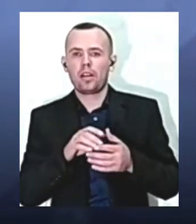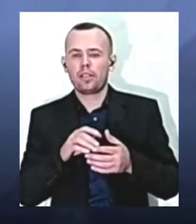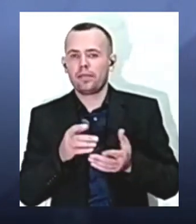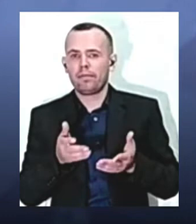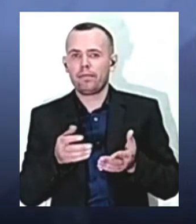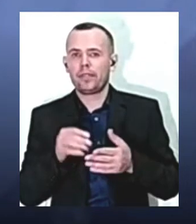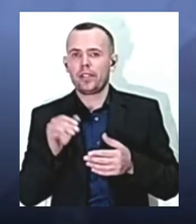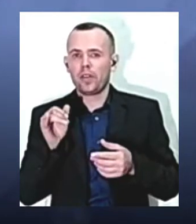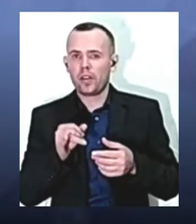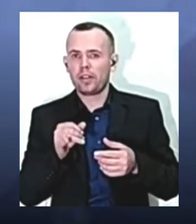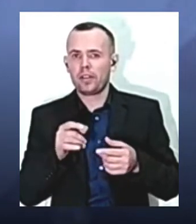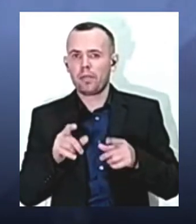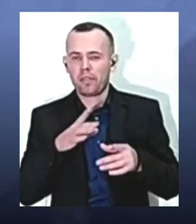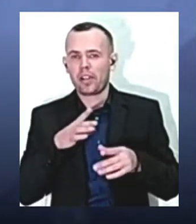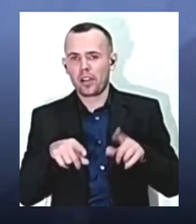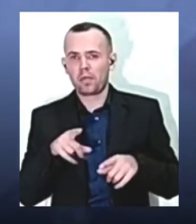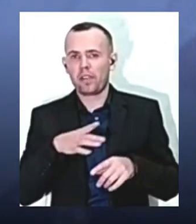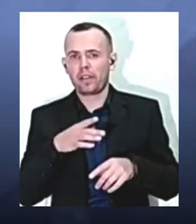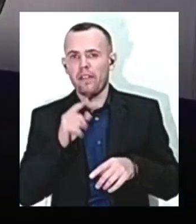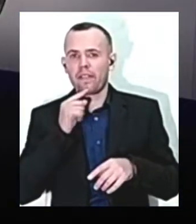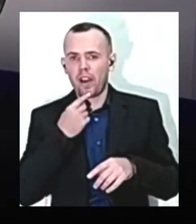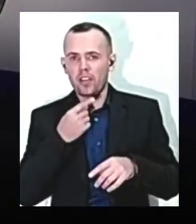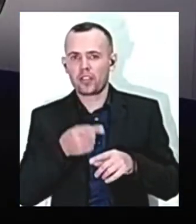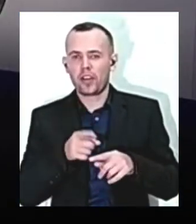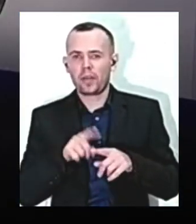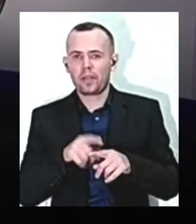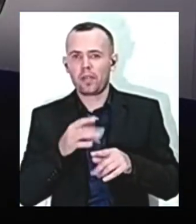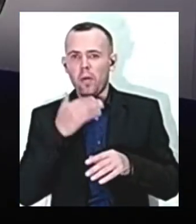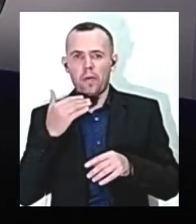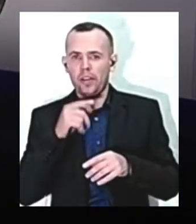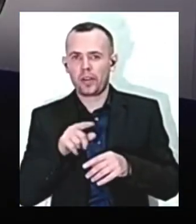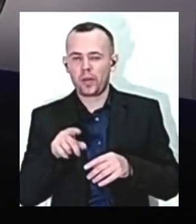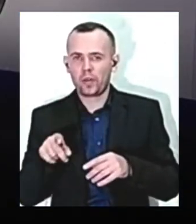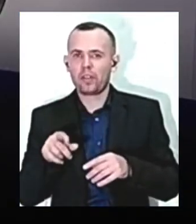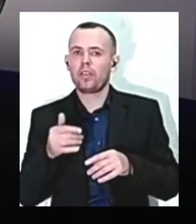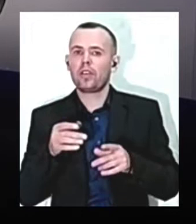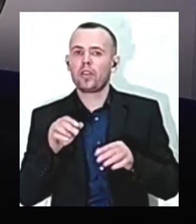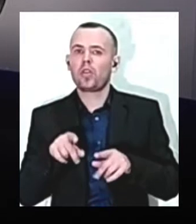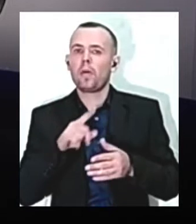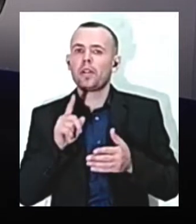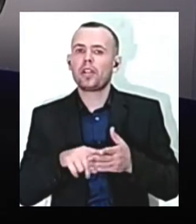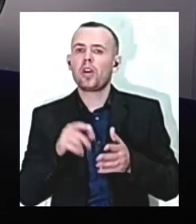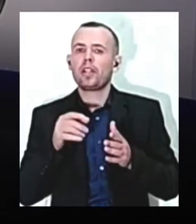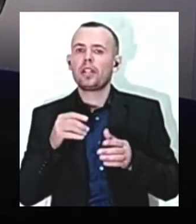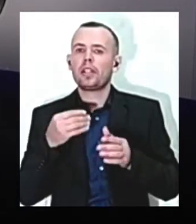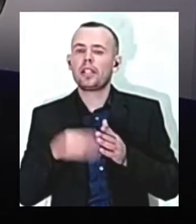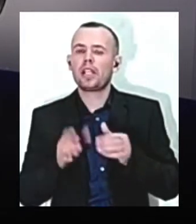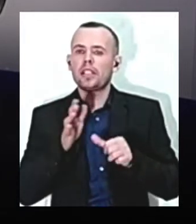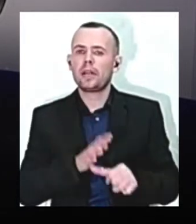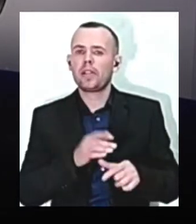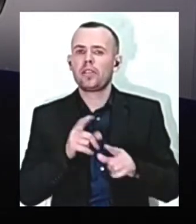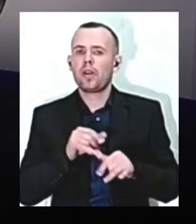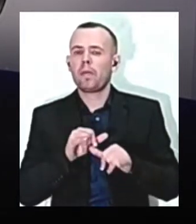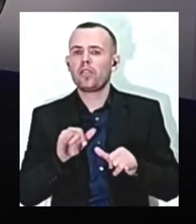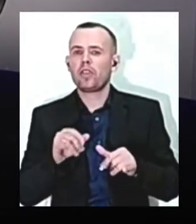важко, вони бувають дискриміновані по багатьох ознаках. Тобто питання дискримінації за віком стосується не те, що невеличкої